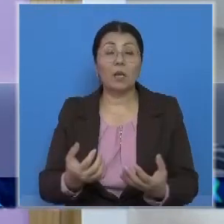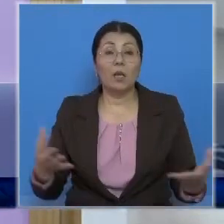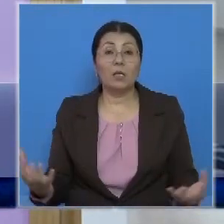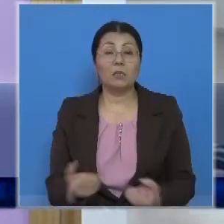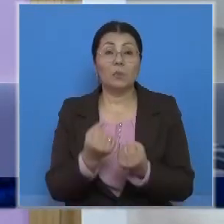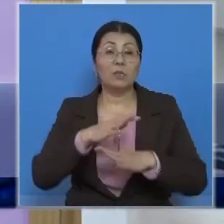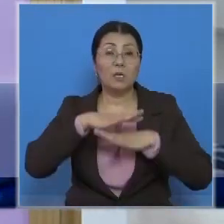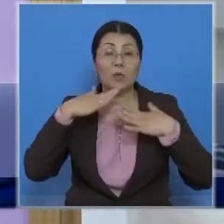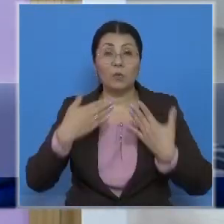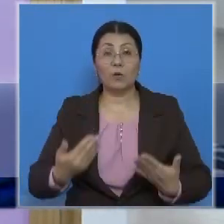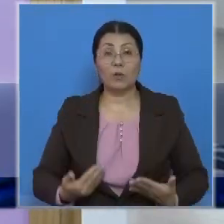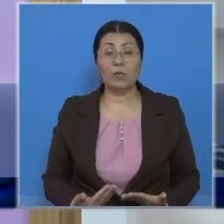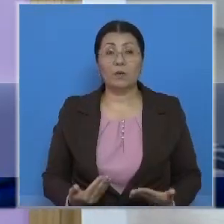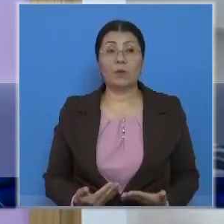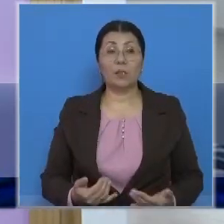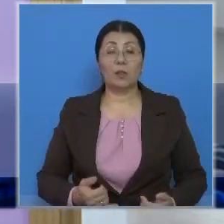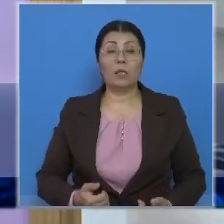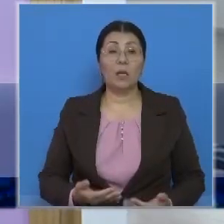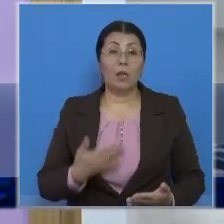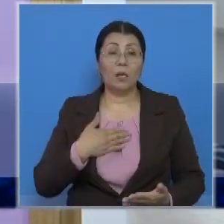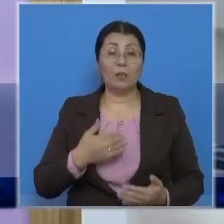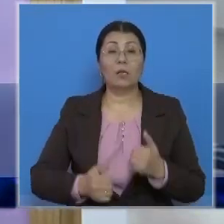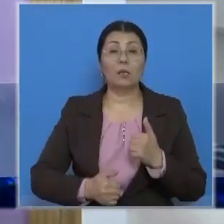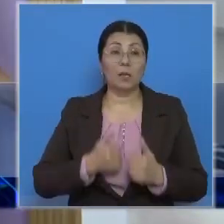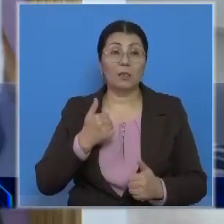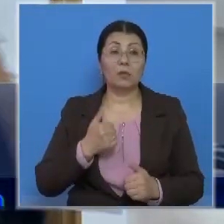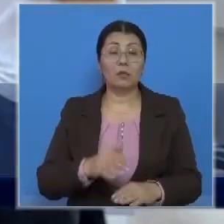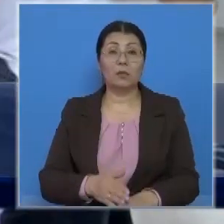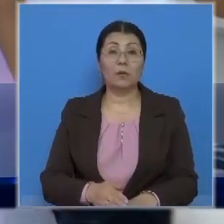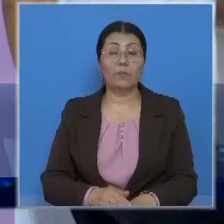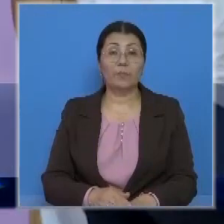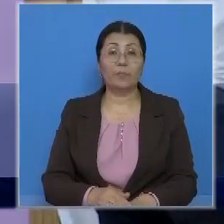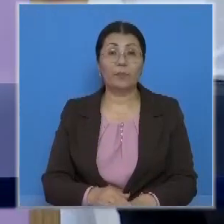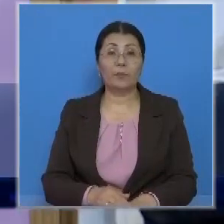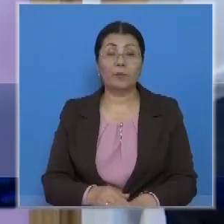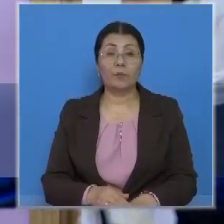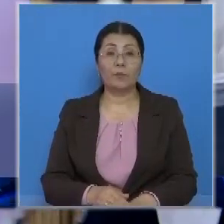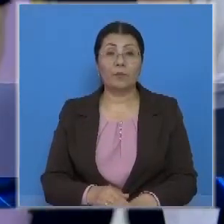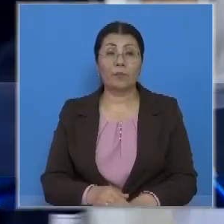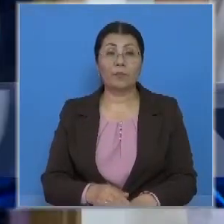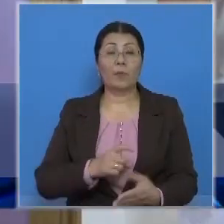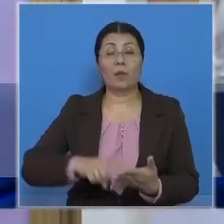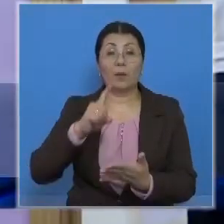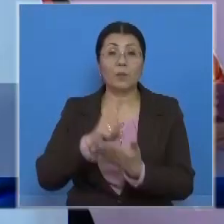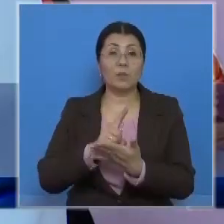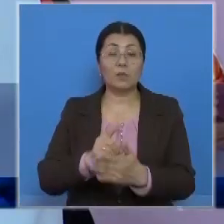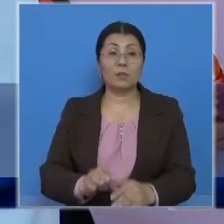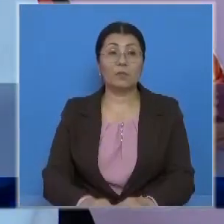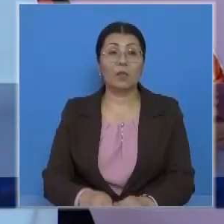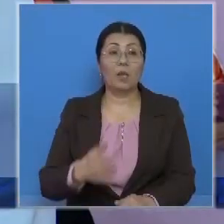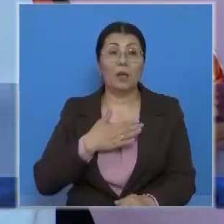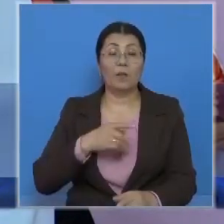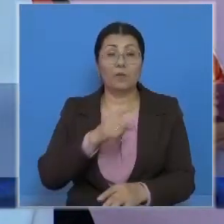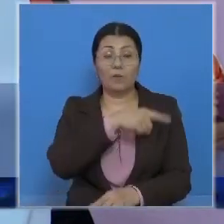жизни, поэтому для нас это честь и при этом и обязательства. Наша